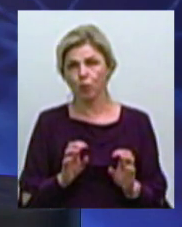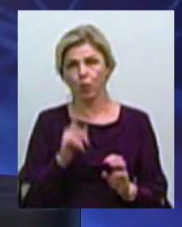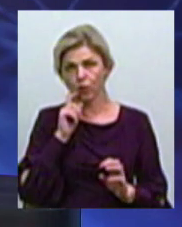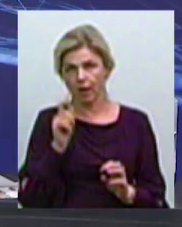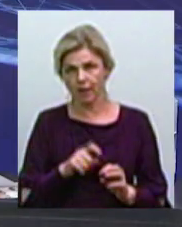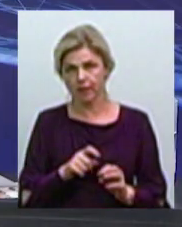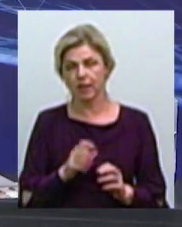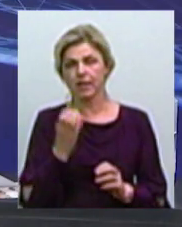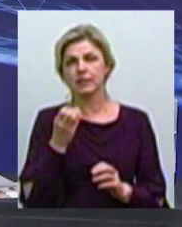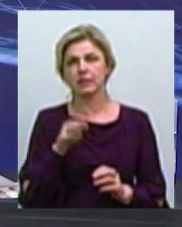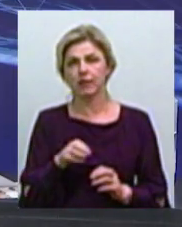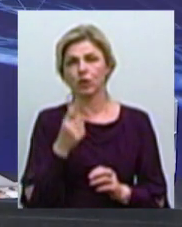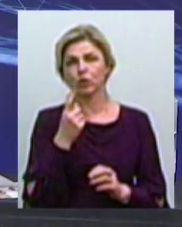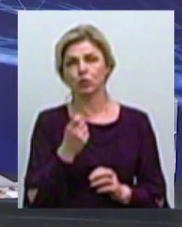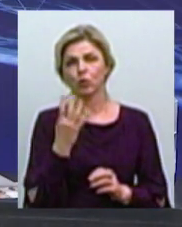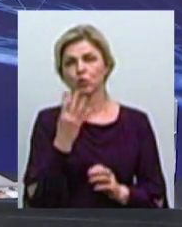статья